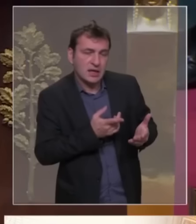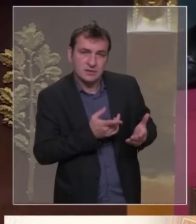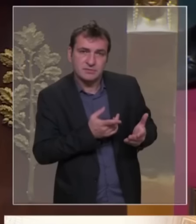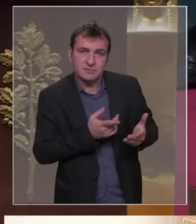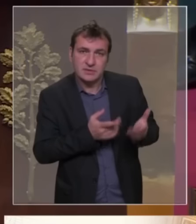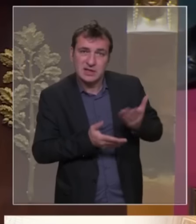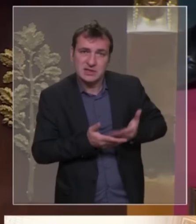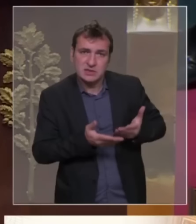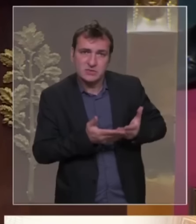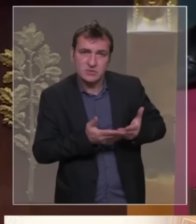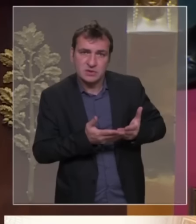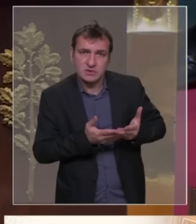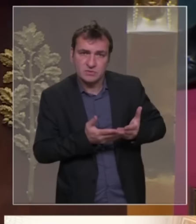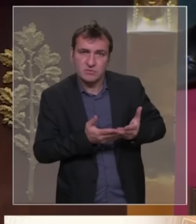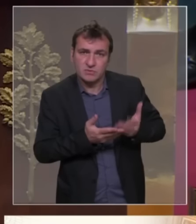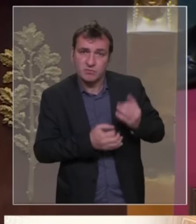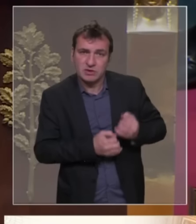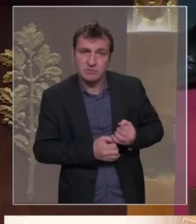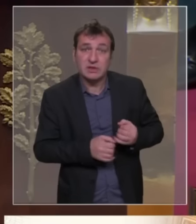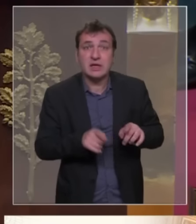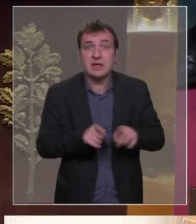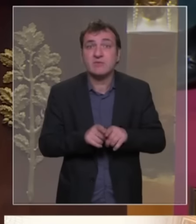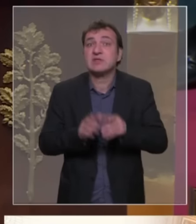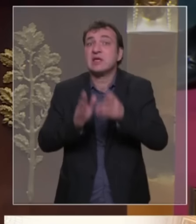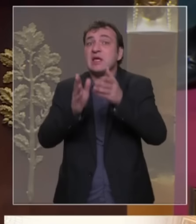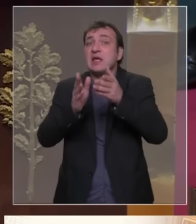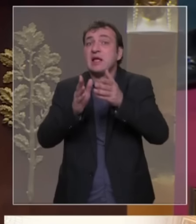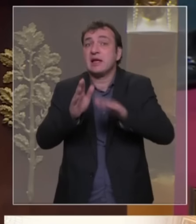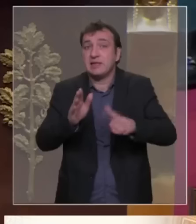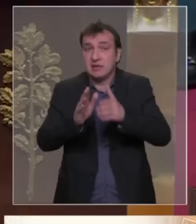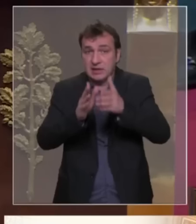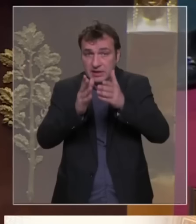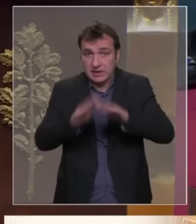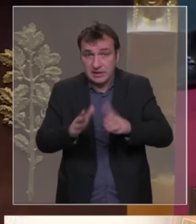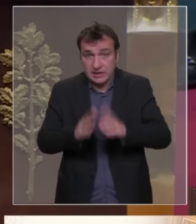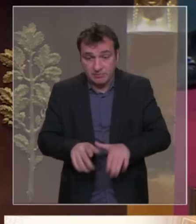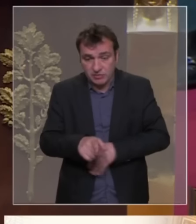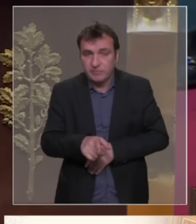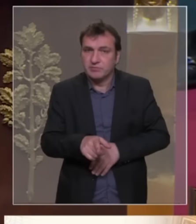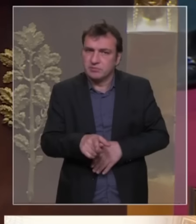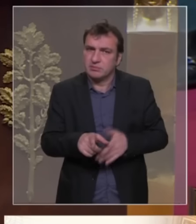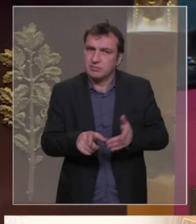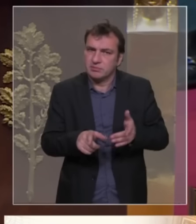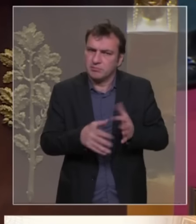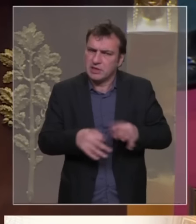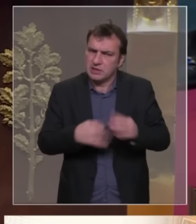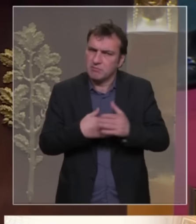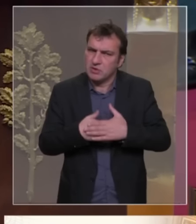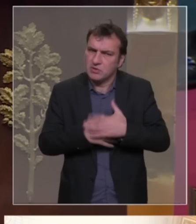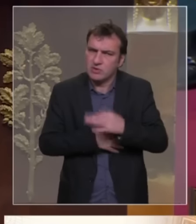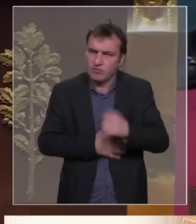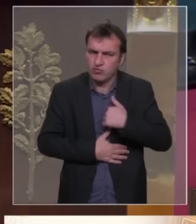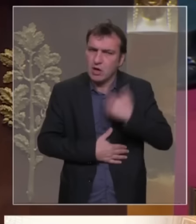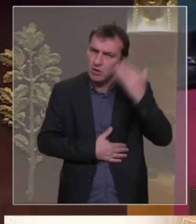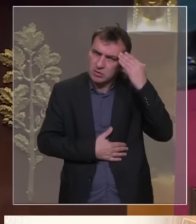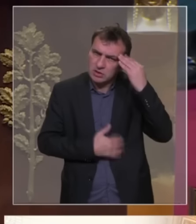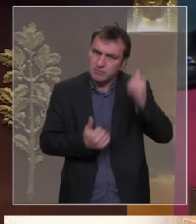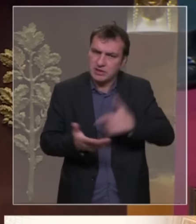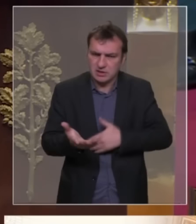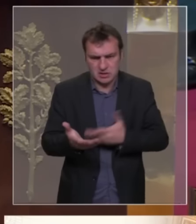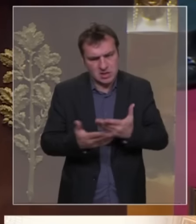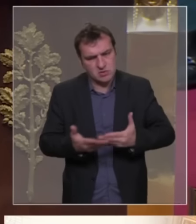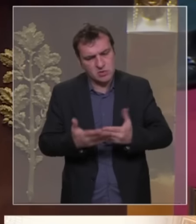L'aggravation de la situation au Liban, un pays si proche et si cher à la France et que je connais bien, exige là